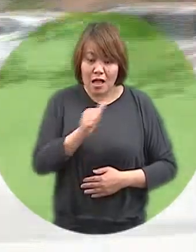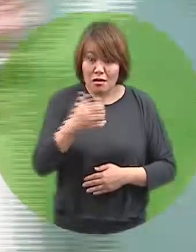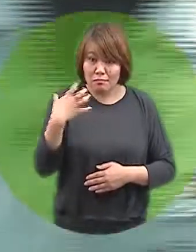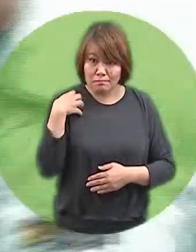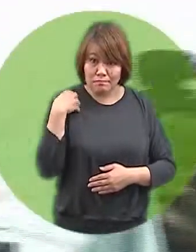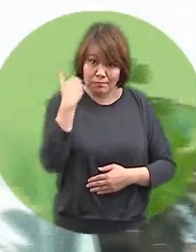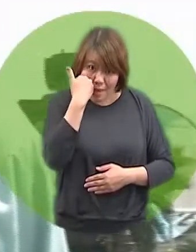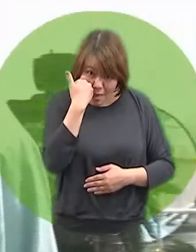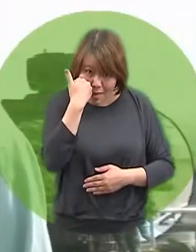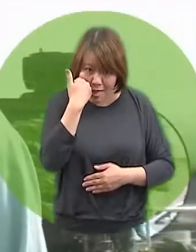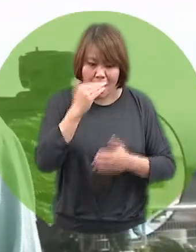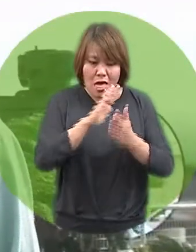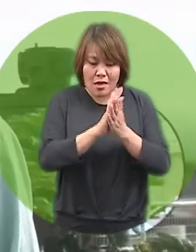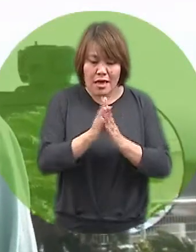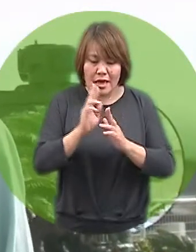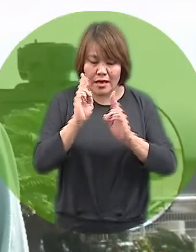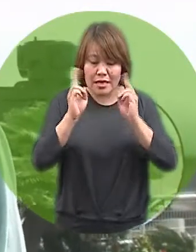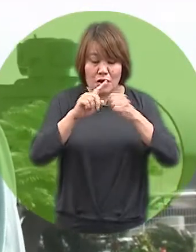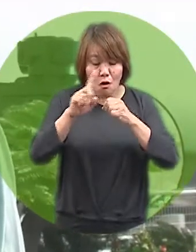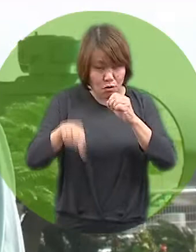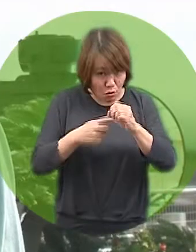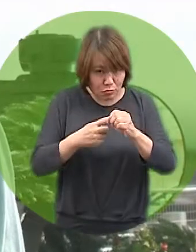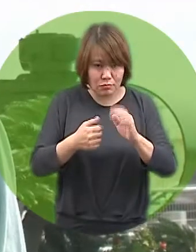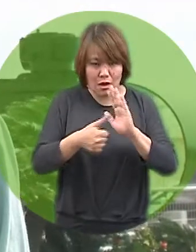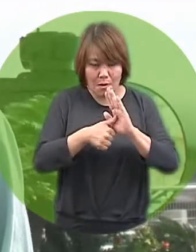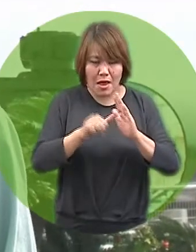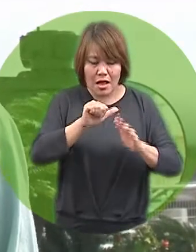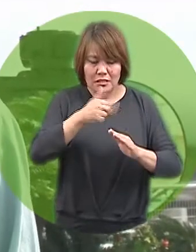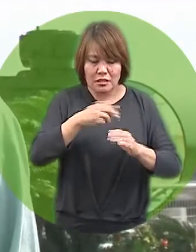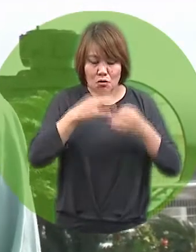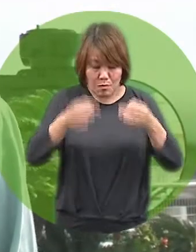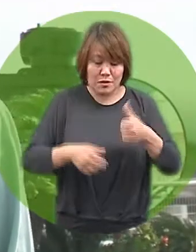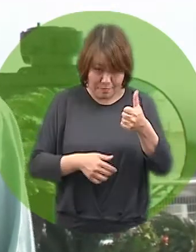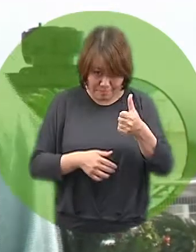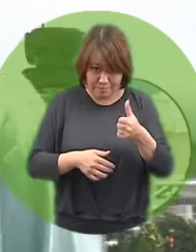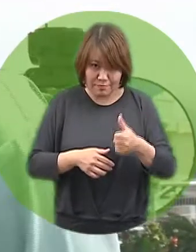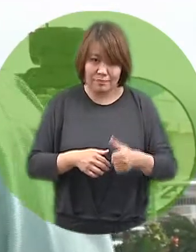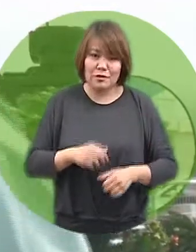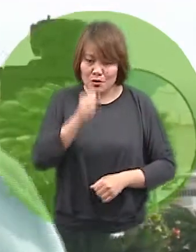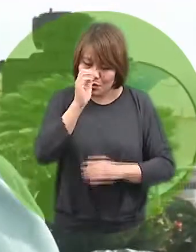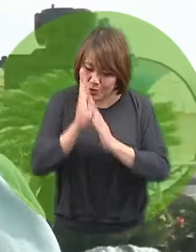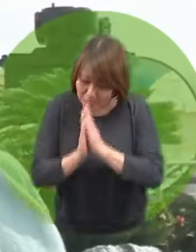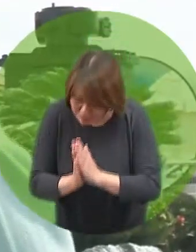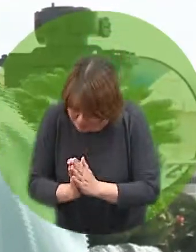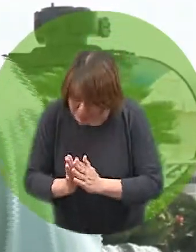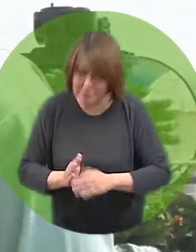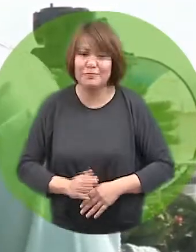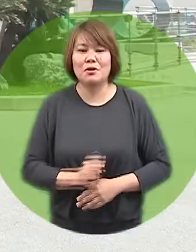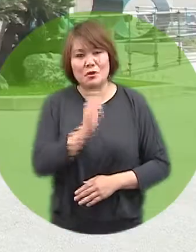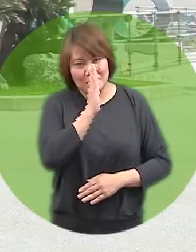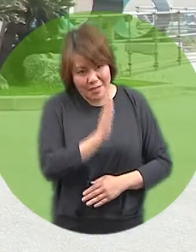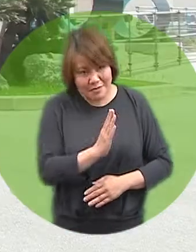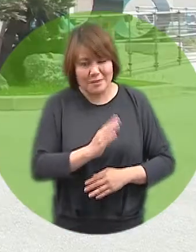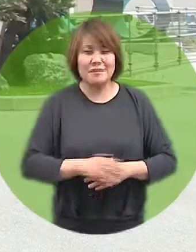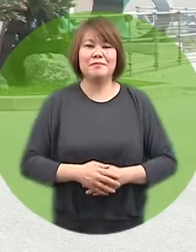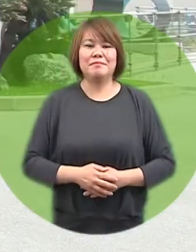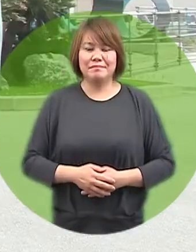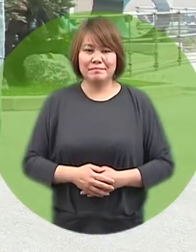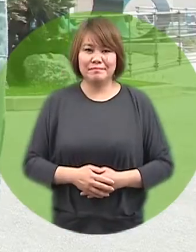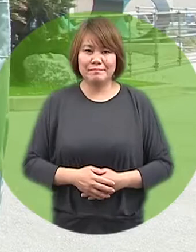ただくのは県企業局の足富さんです。 足富です。よろしくお願いします。 よろしくお願い